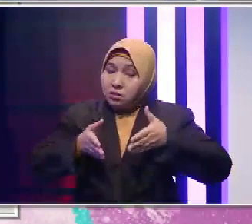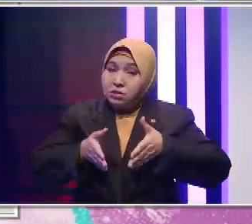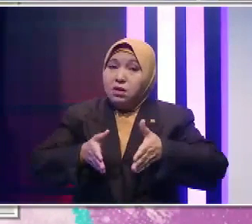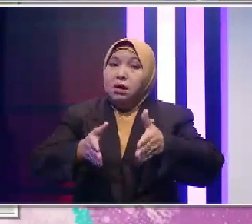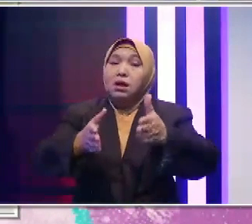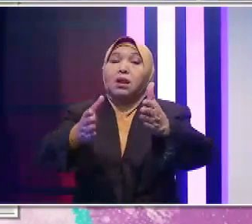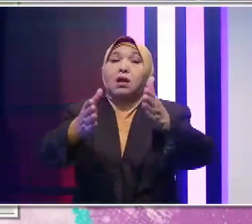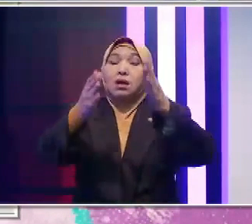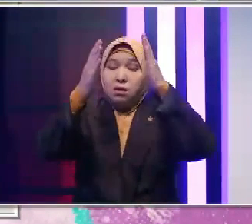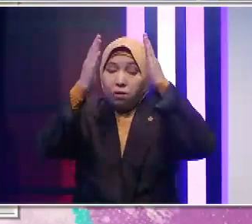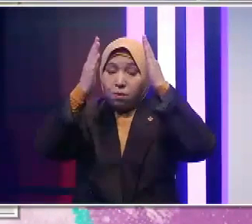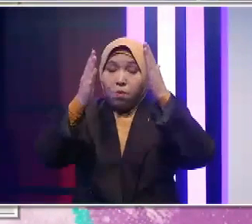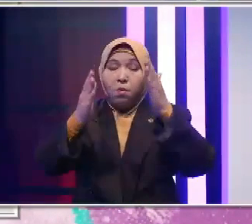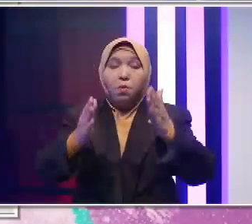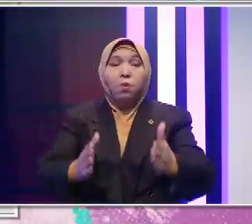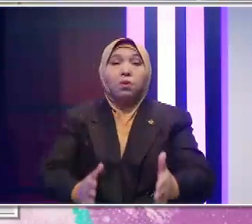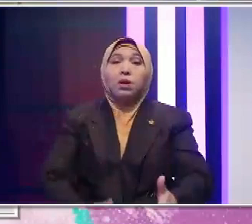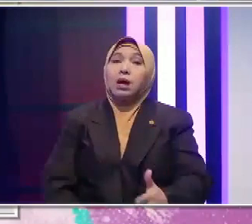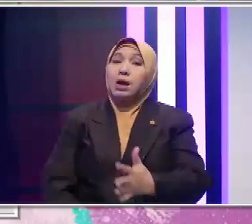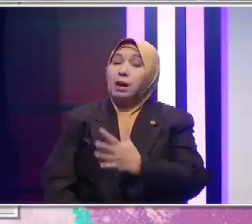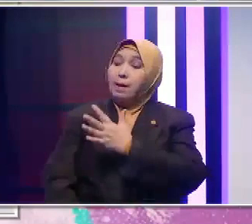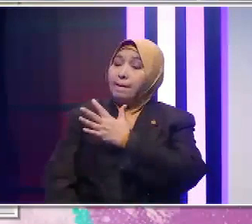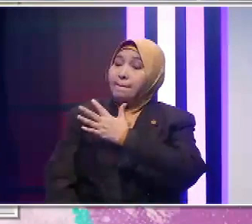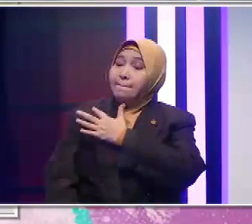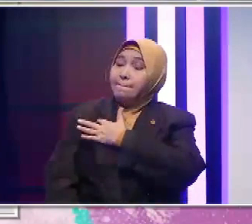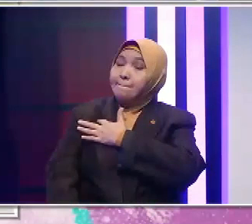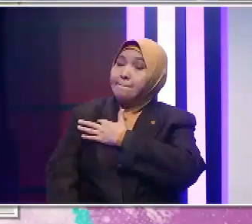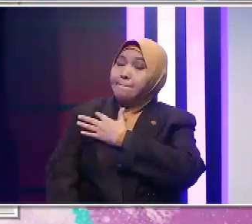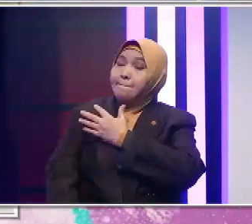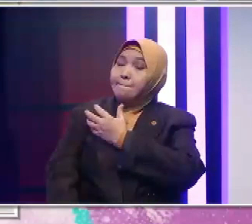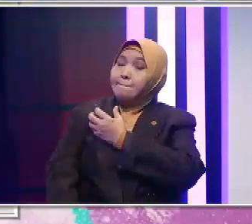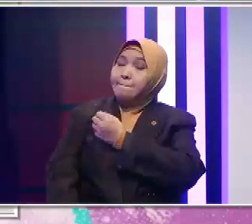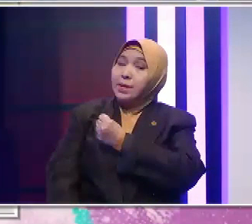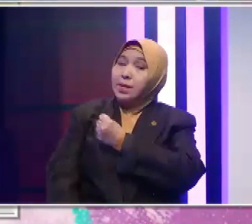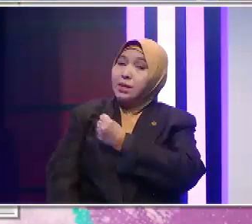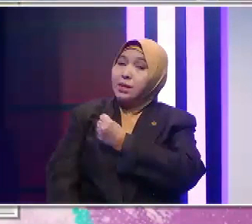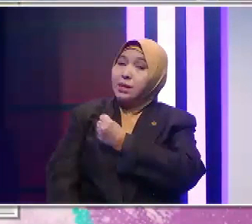صراط الذين أنعمت عليهم